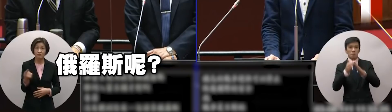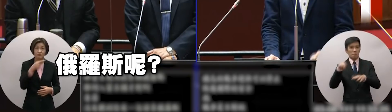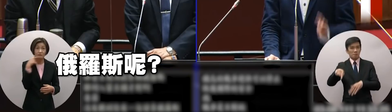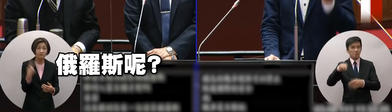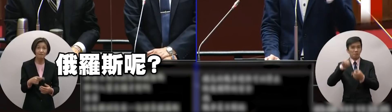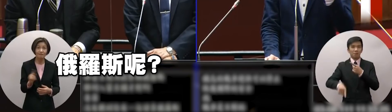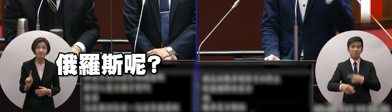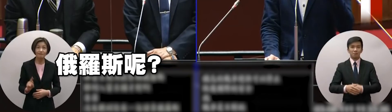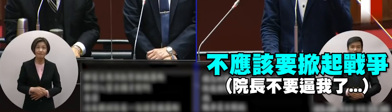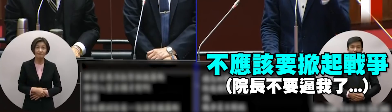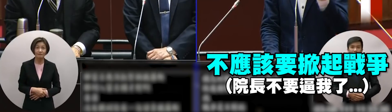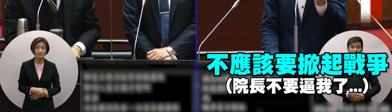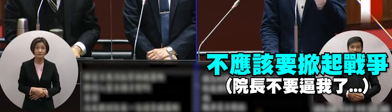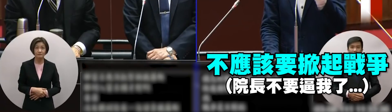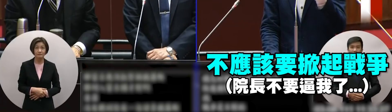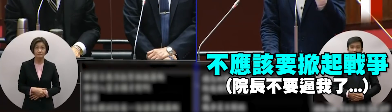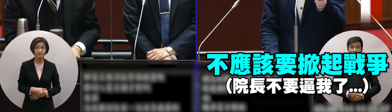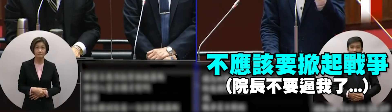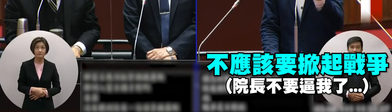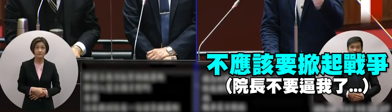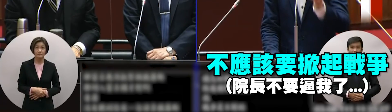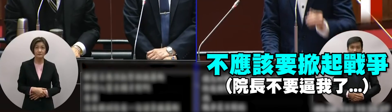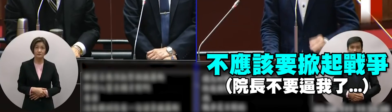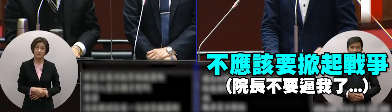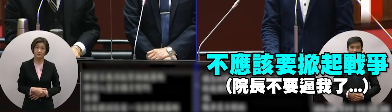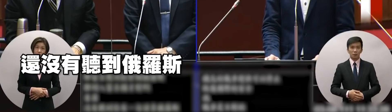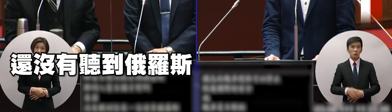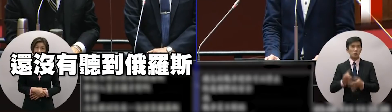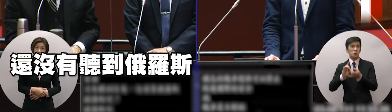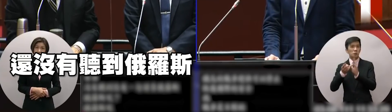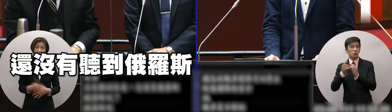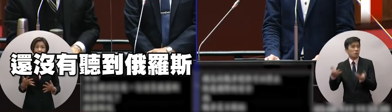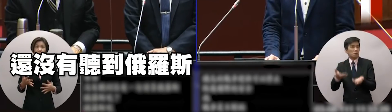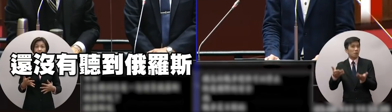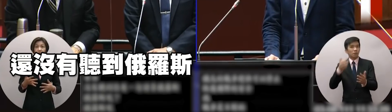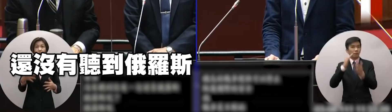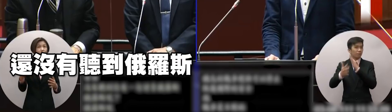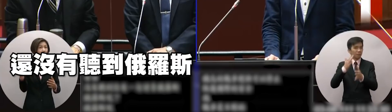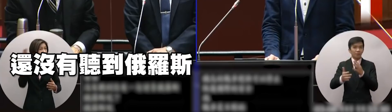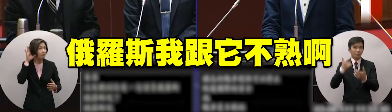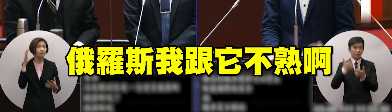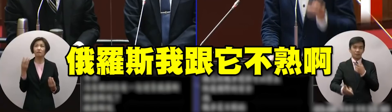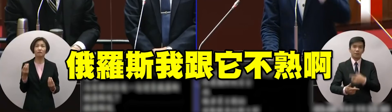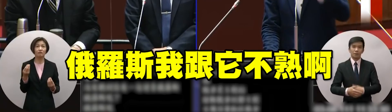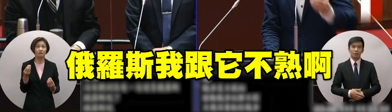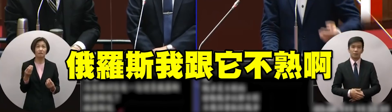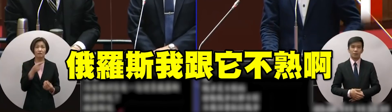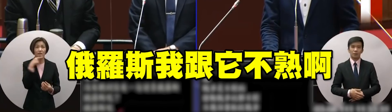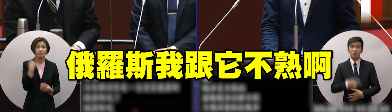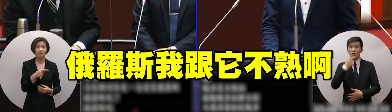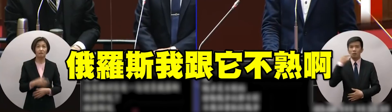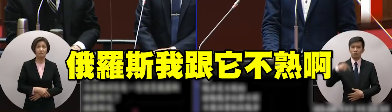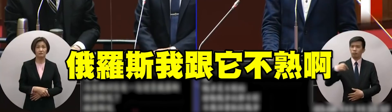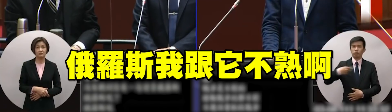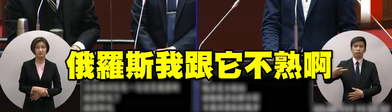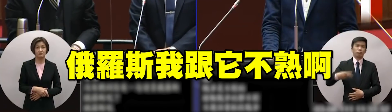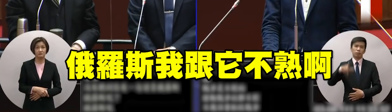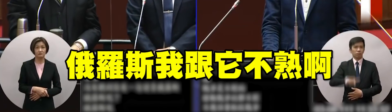呢？ 不应该要轻启战争。 还没有听到俄罗斯。 俄罗斯我跟他不熟啊。